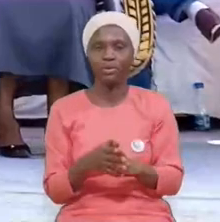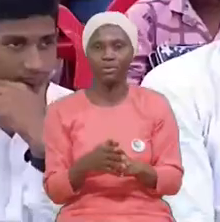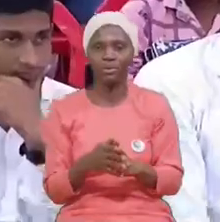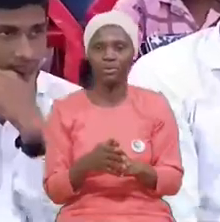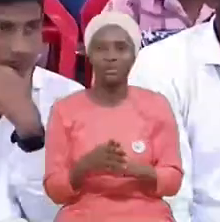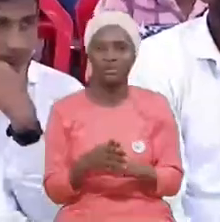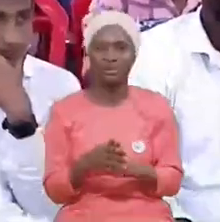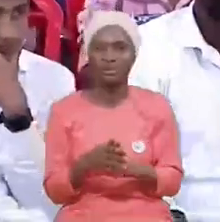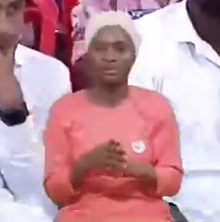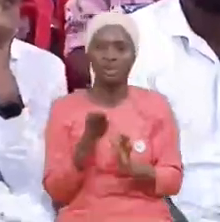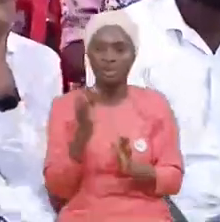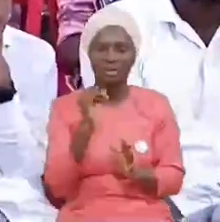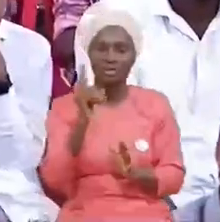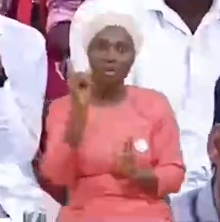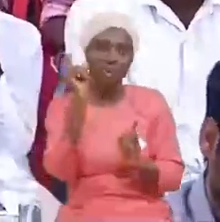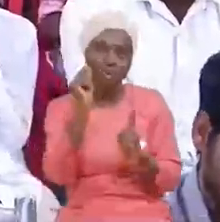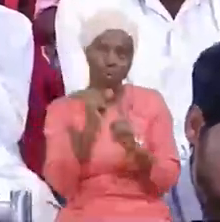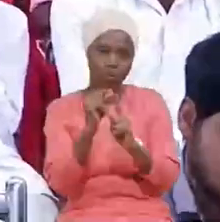Il y a un mot venant de Christ.